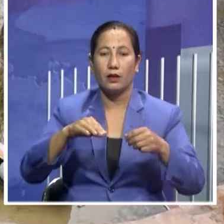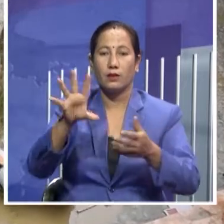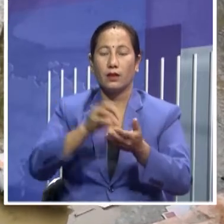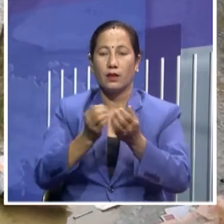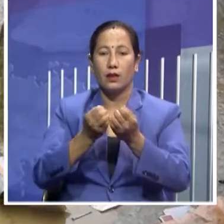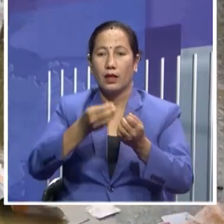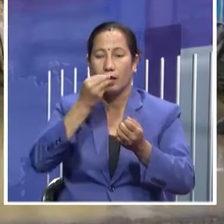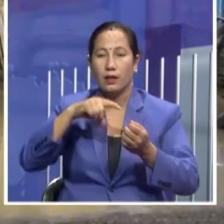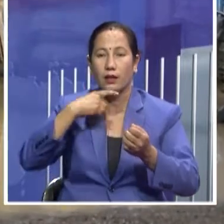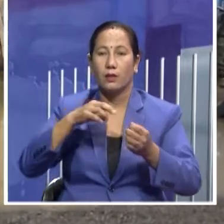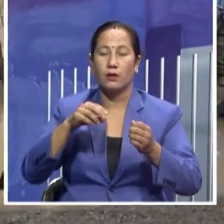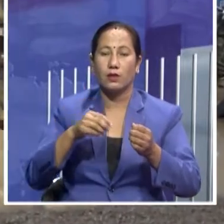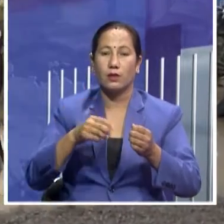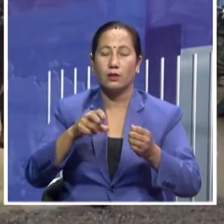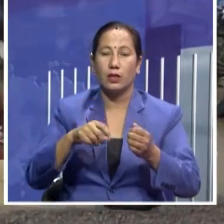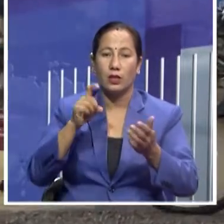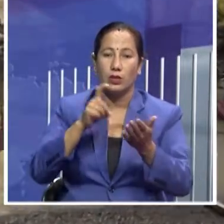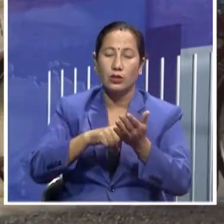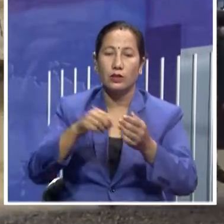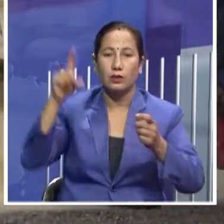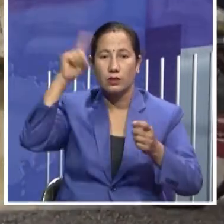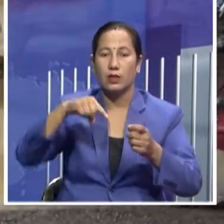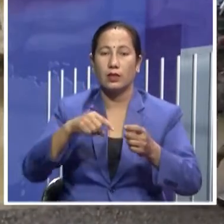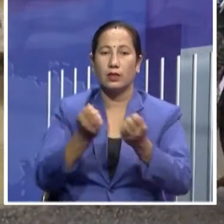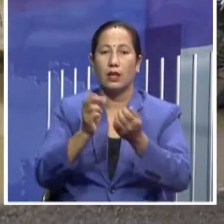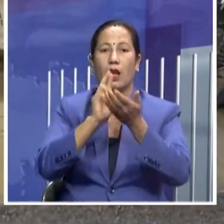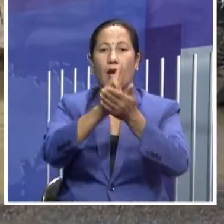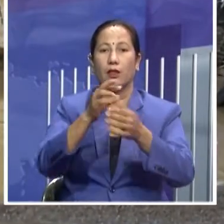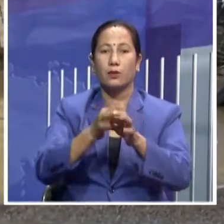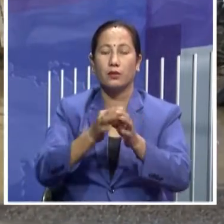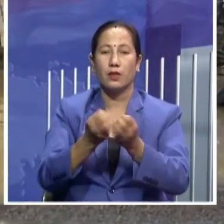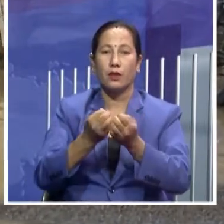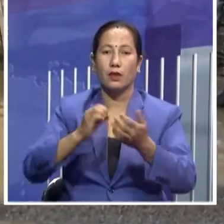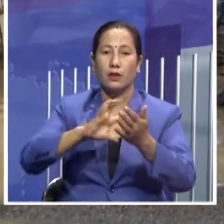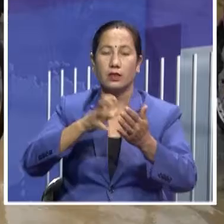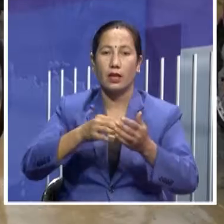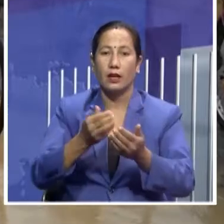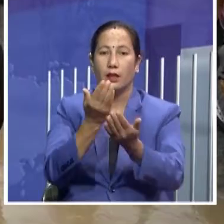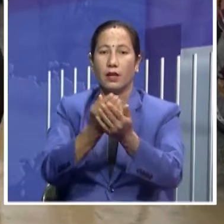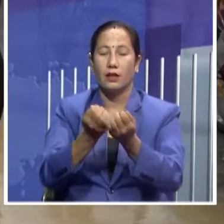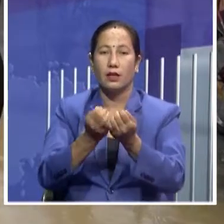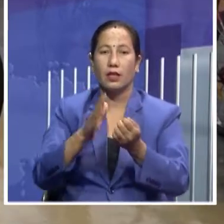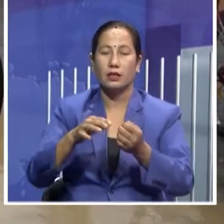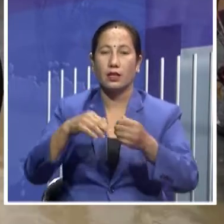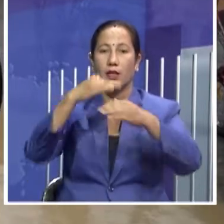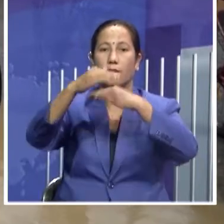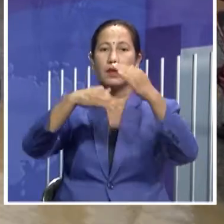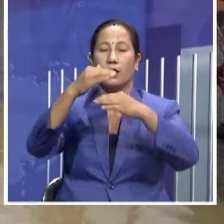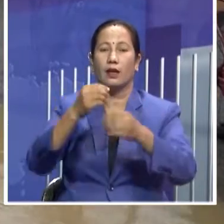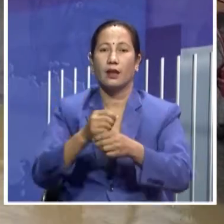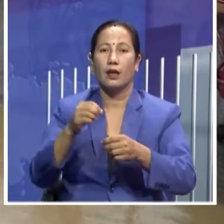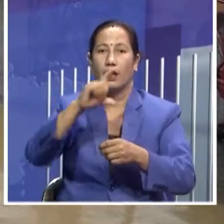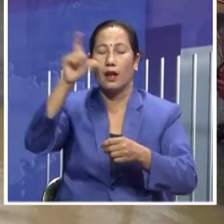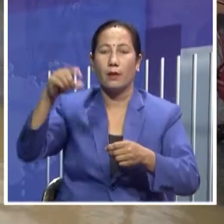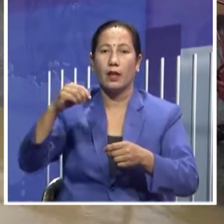खान नपाउने अवस्था भएकाले तत्कालै उचित क्षतिपूर्ति र राहतको व्यवस्था गर्न स्थानीयले माग गरेका छन्। विकास अधिकारी नेपाल